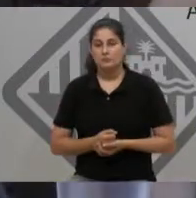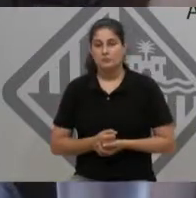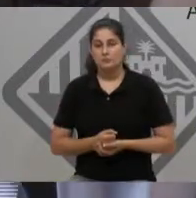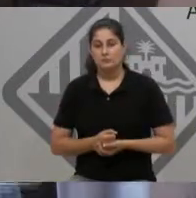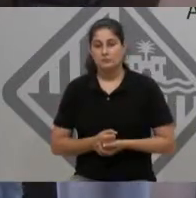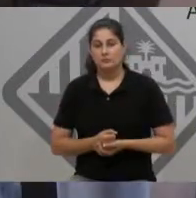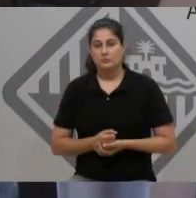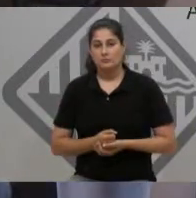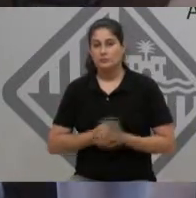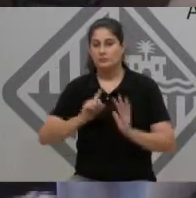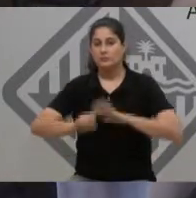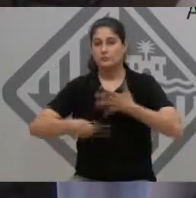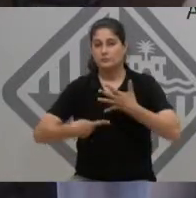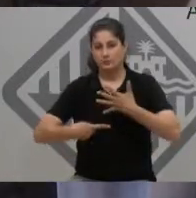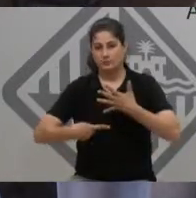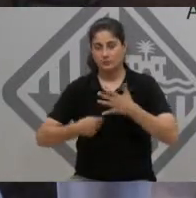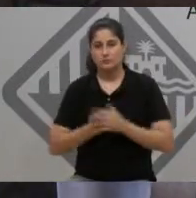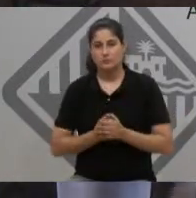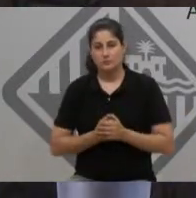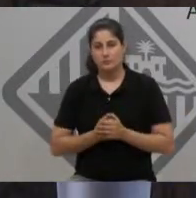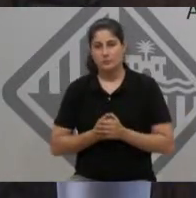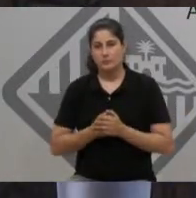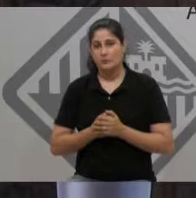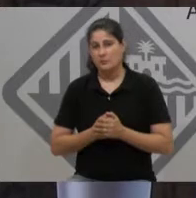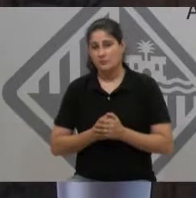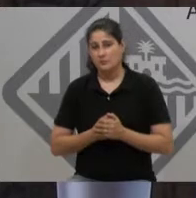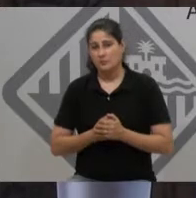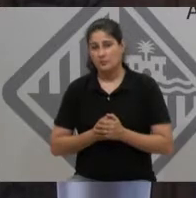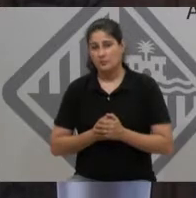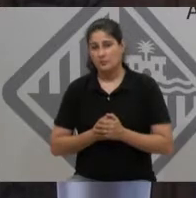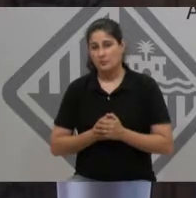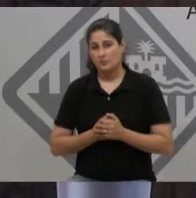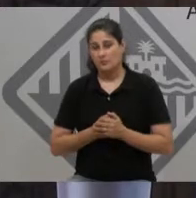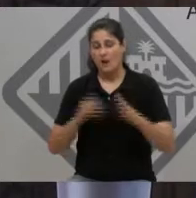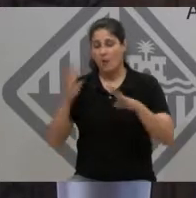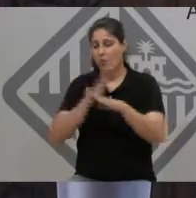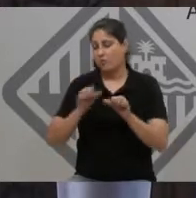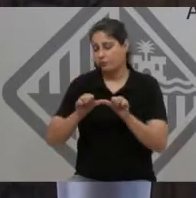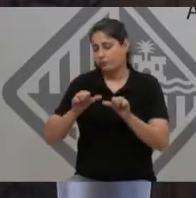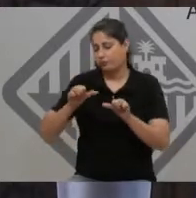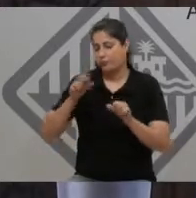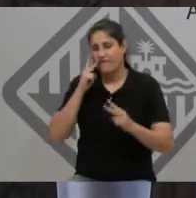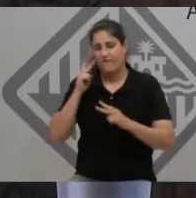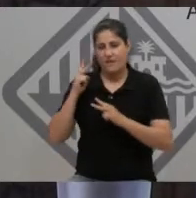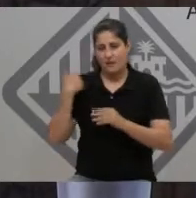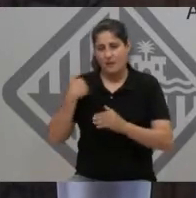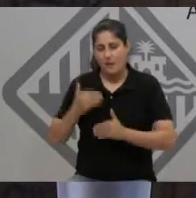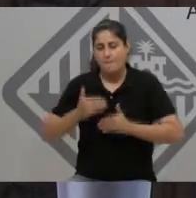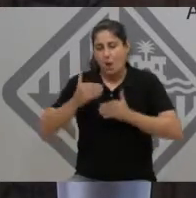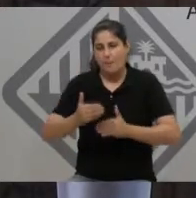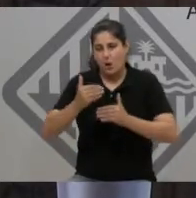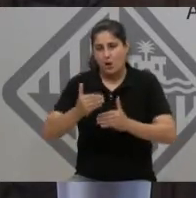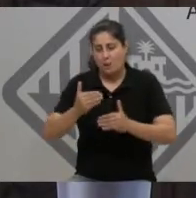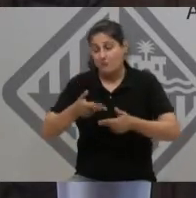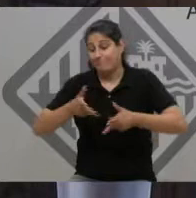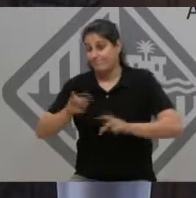el sisè tema és el que fa referència a quelcom que hem vist al llarg d'aquesta legislatura, que són pròrrogues no